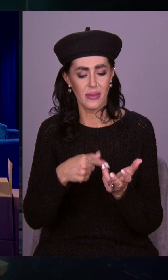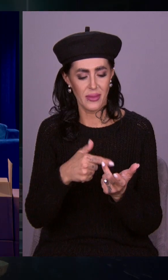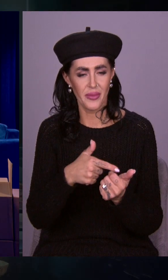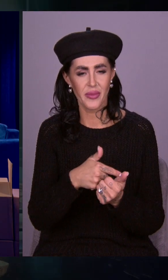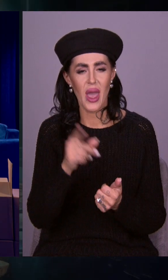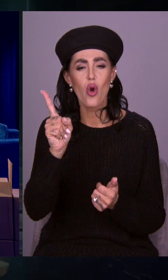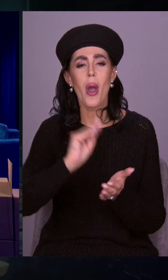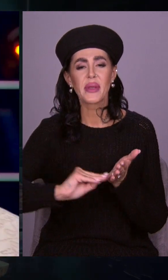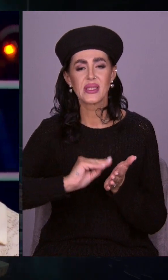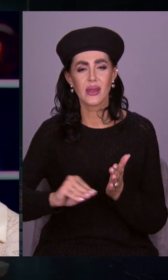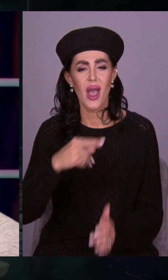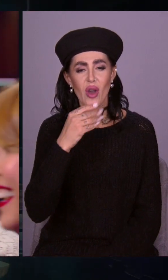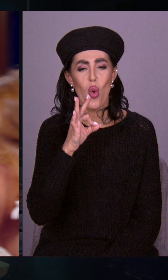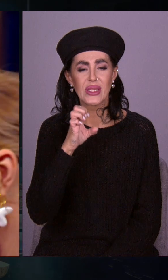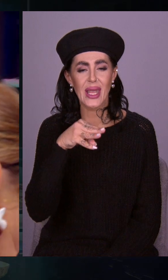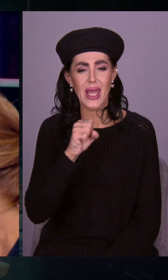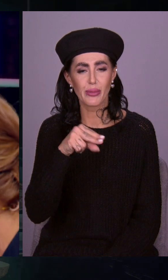Остапчук писав.